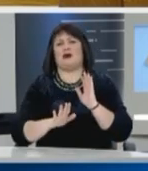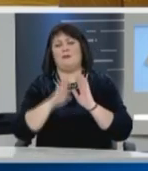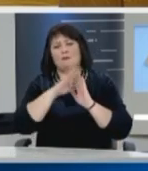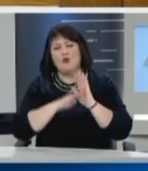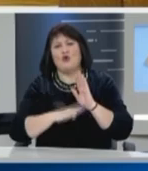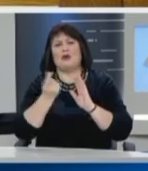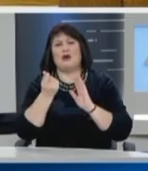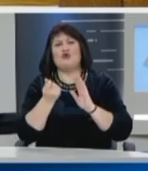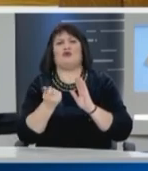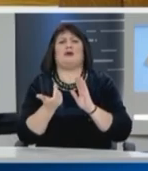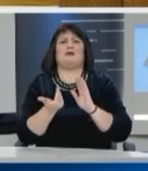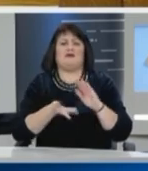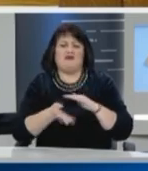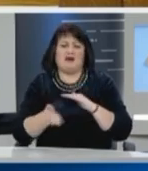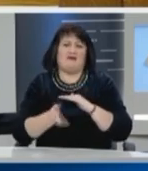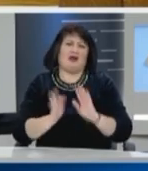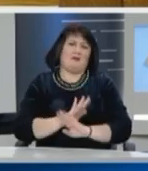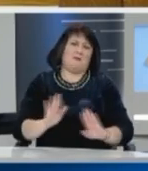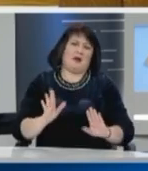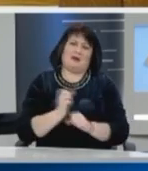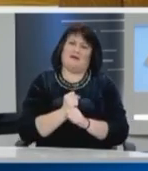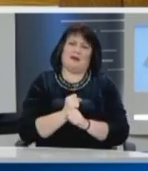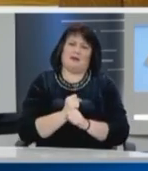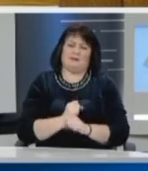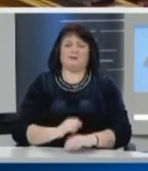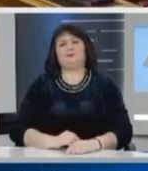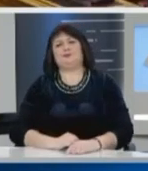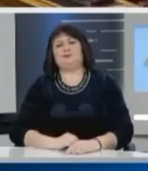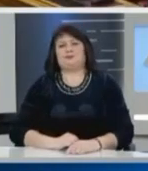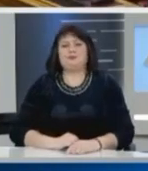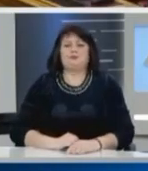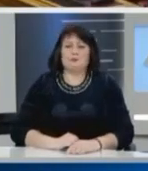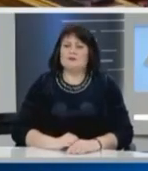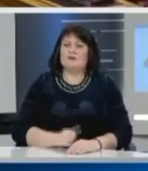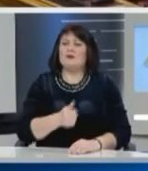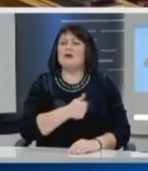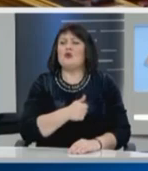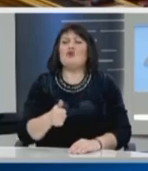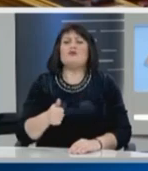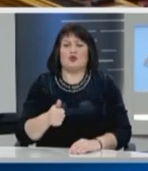τα προγράμματα, τα οικονομικά, την καθαρή έξοδο από τα μνημόνια. Και όχι μόνο αυτό.